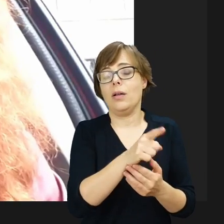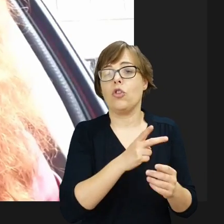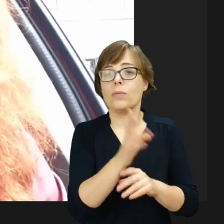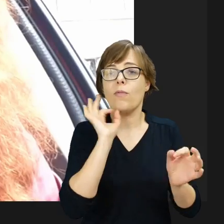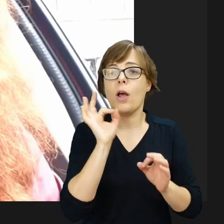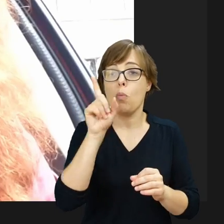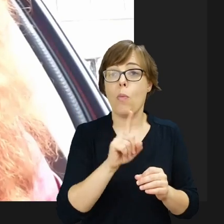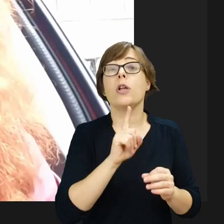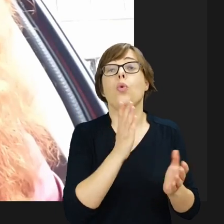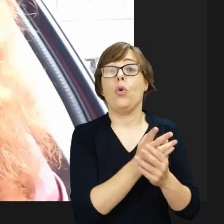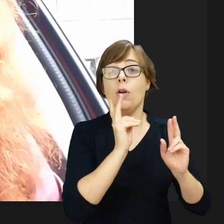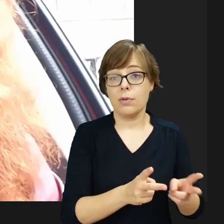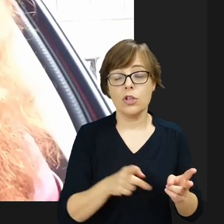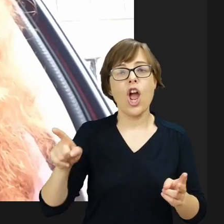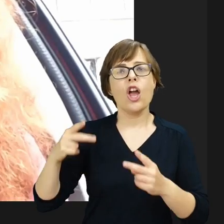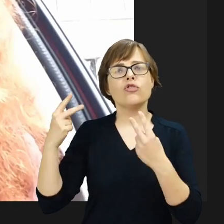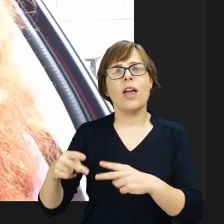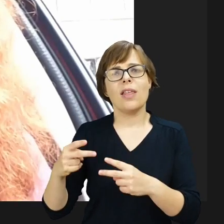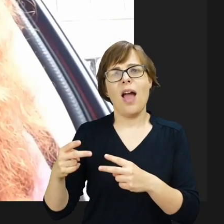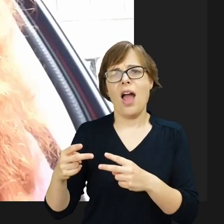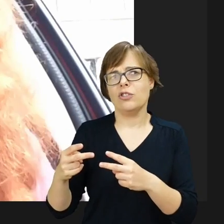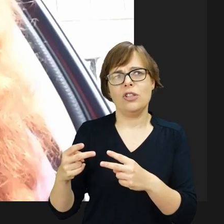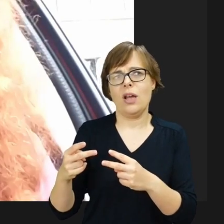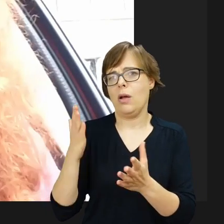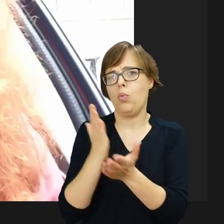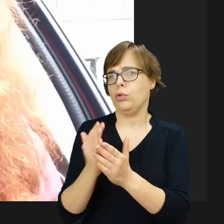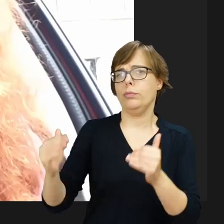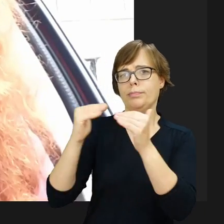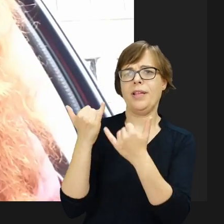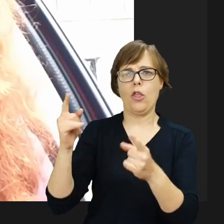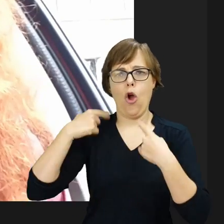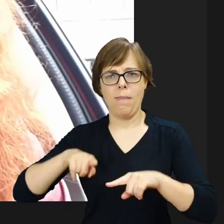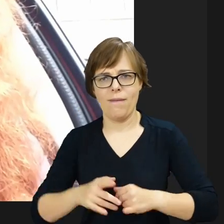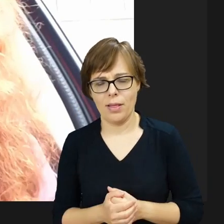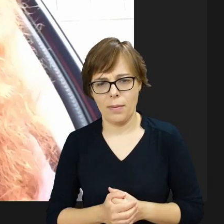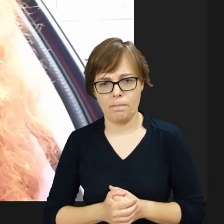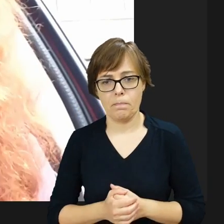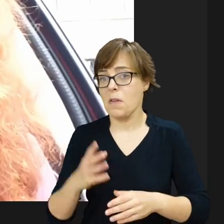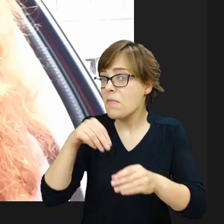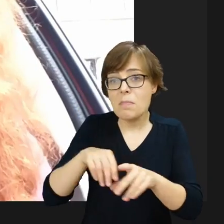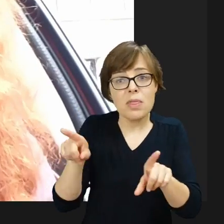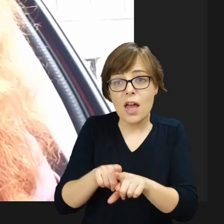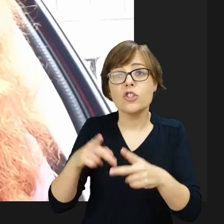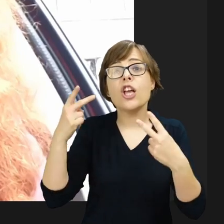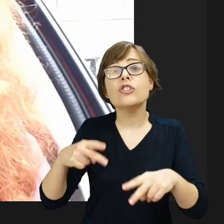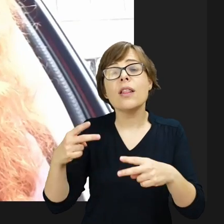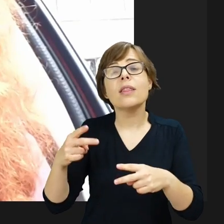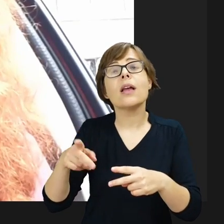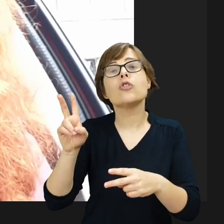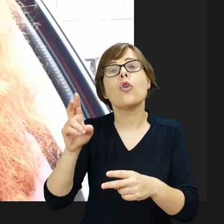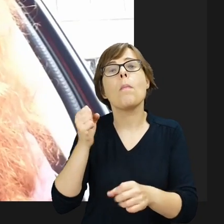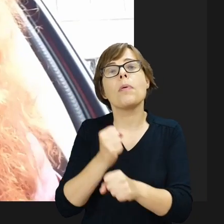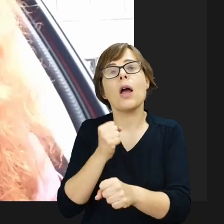dziennikarze zostali wepchnięci w ten sam tryb, co każdy inny obywatel, w tym dziennikarze na przykład dzienników, gdzie